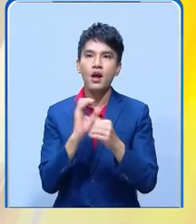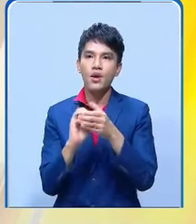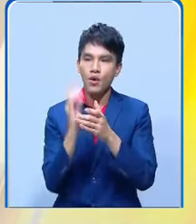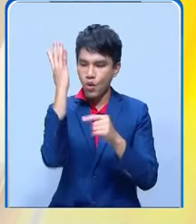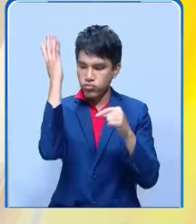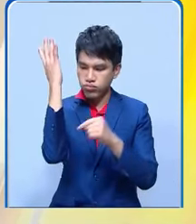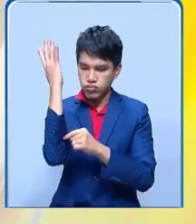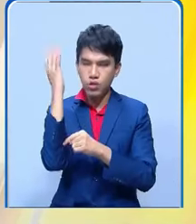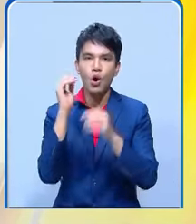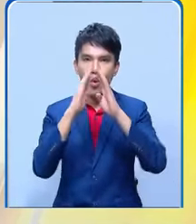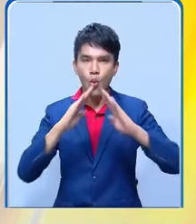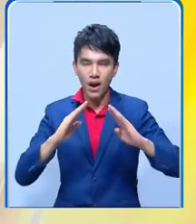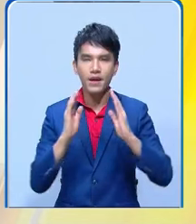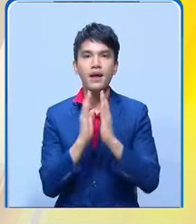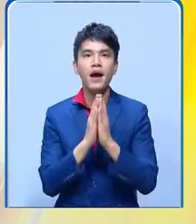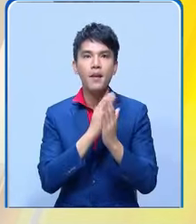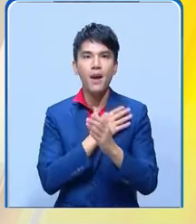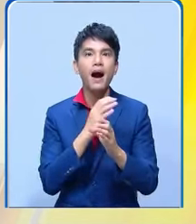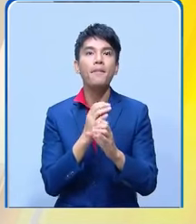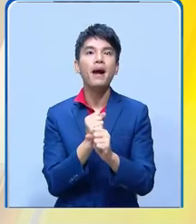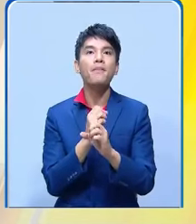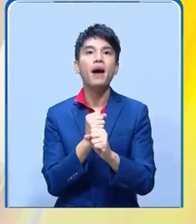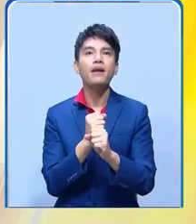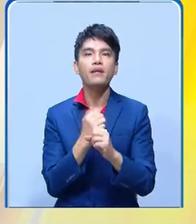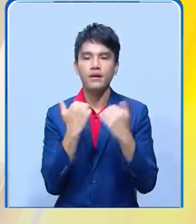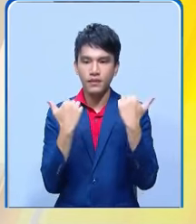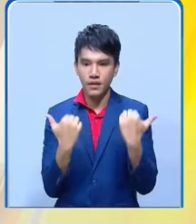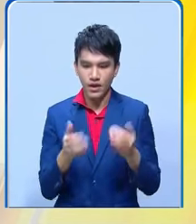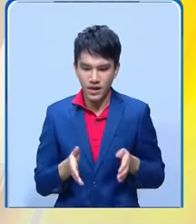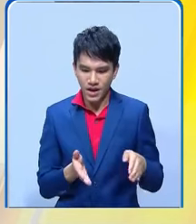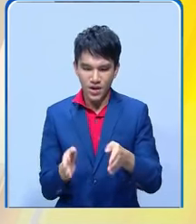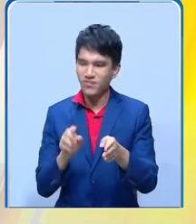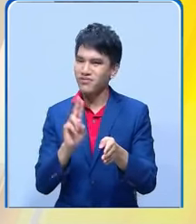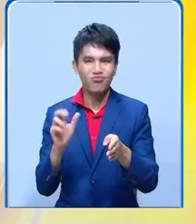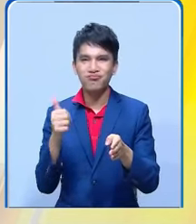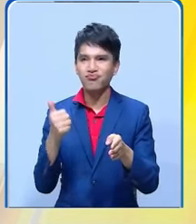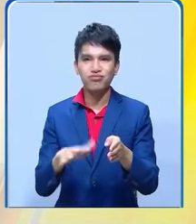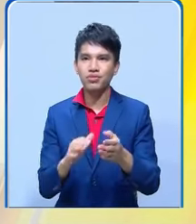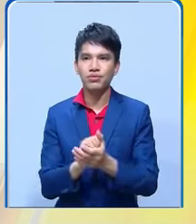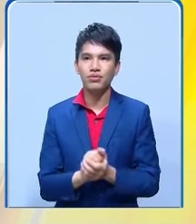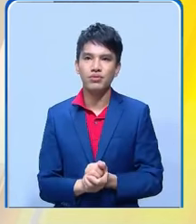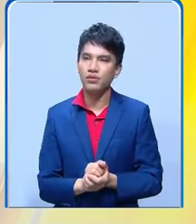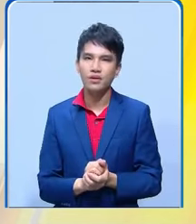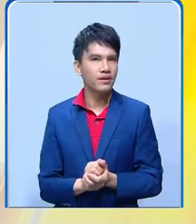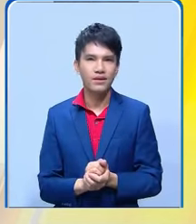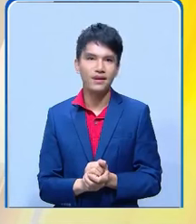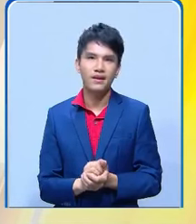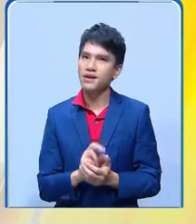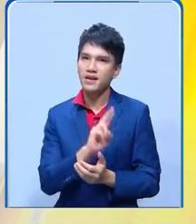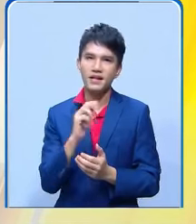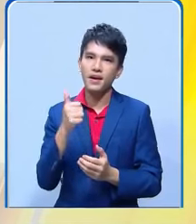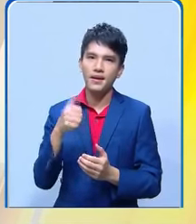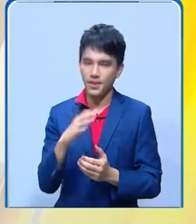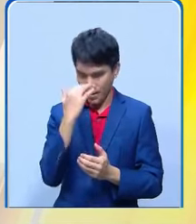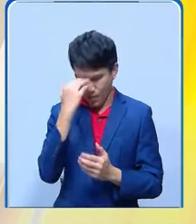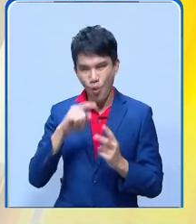จอดรถของวัดพระใหญ่ใกล้จุดดินถล่มอะค่ะไม่สามารถใช้งานได้จริงนะคะมีเครื่องอยู่แต่ใช้งานไม่ได้เพราะว่าขาด